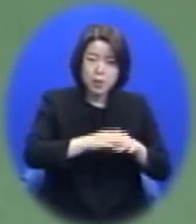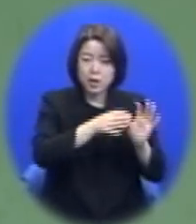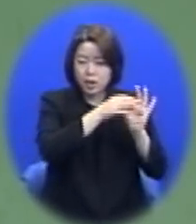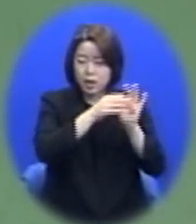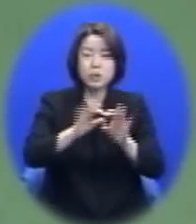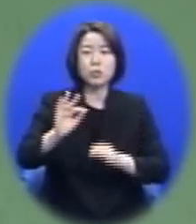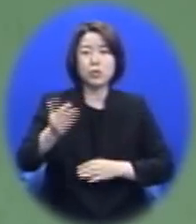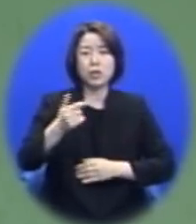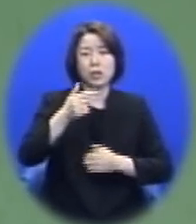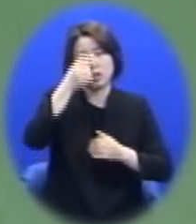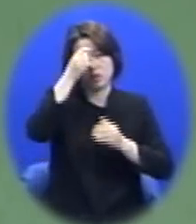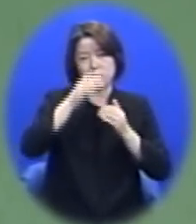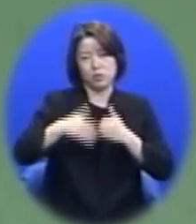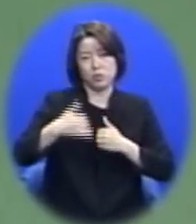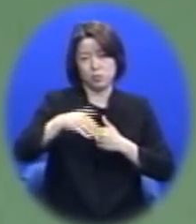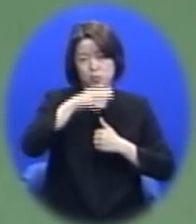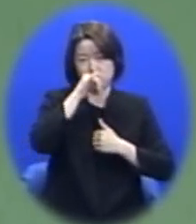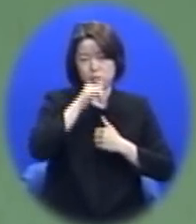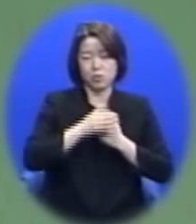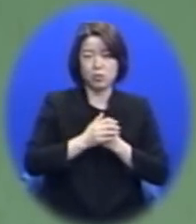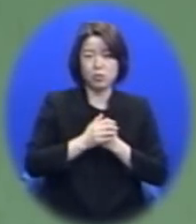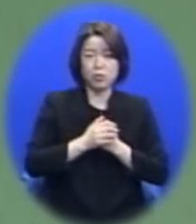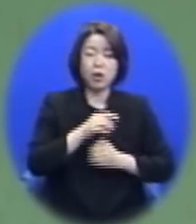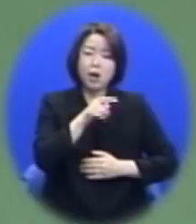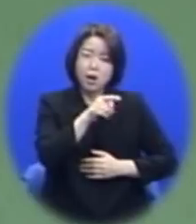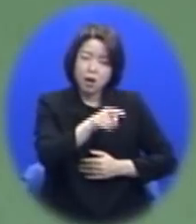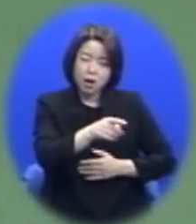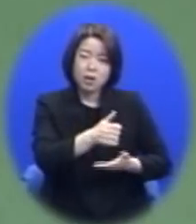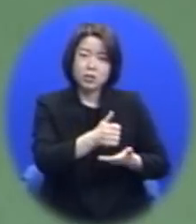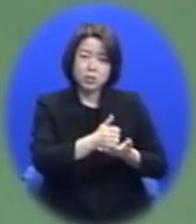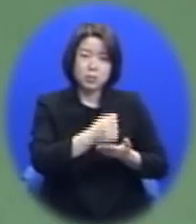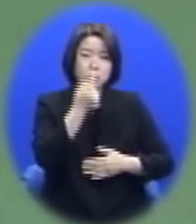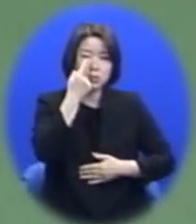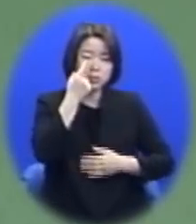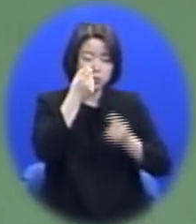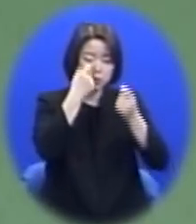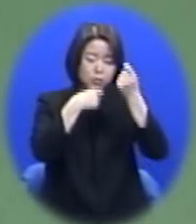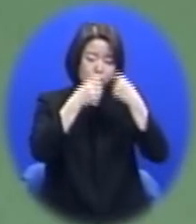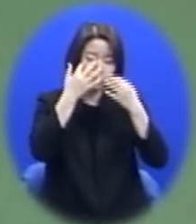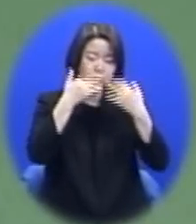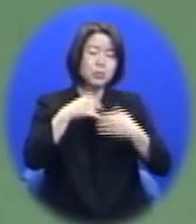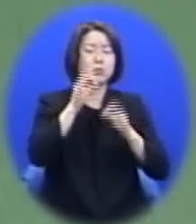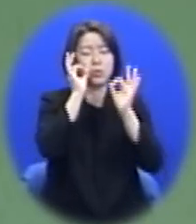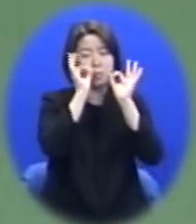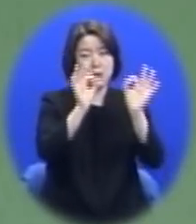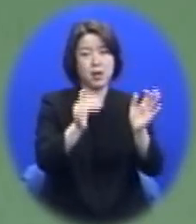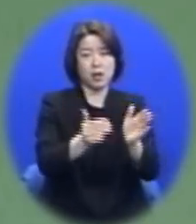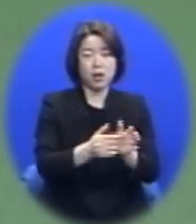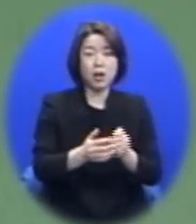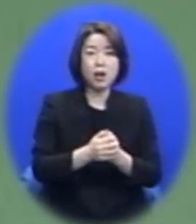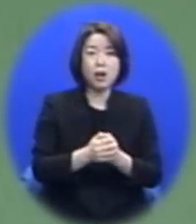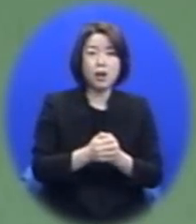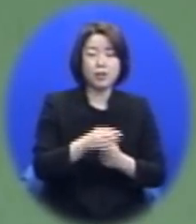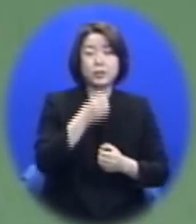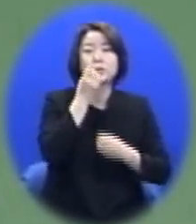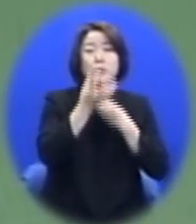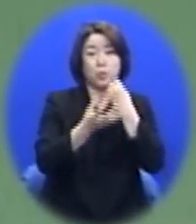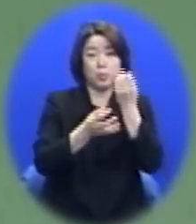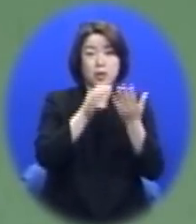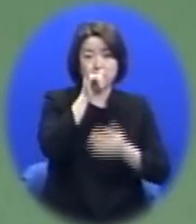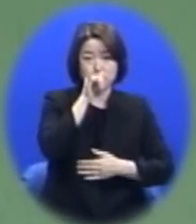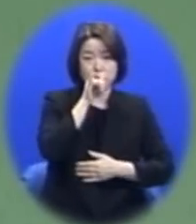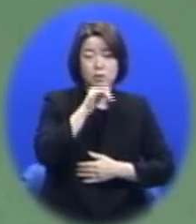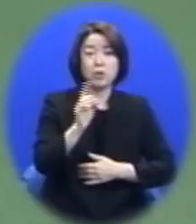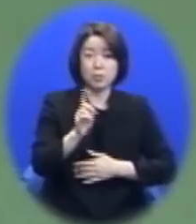제가 그날 그렇게 부탁하는 그분의 눈에 눈물을 보았어요. 그분이 고백하시더라고요.